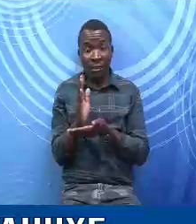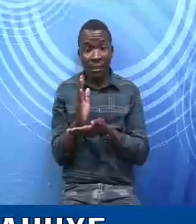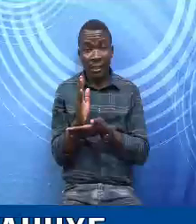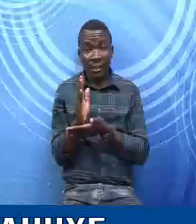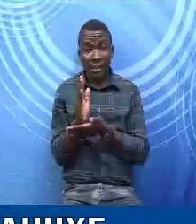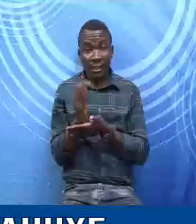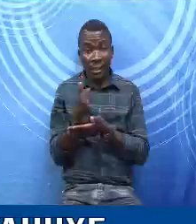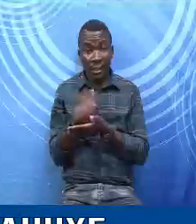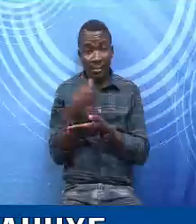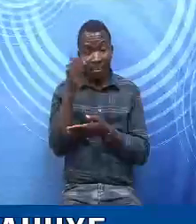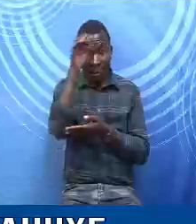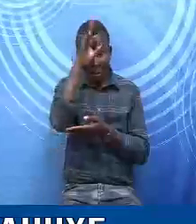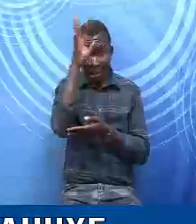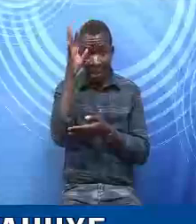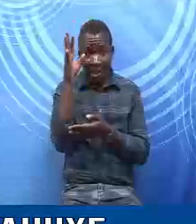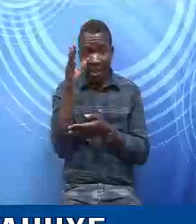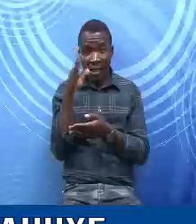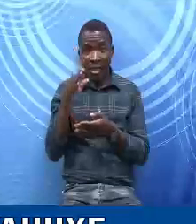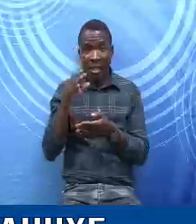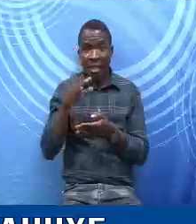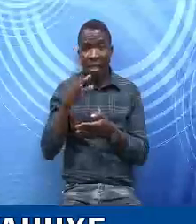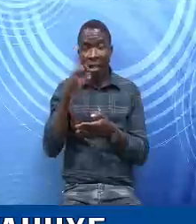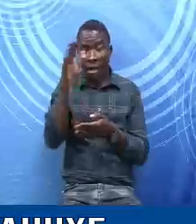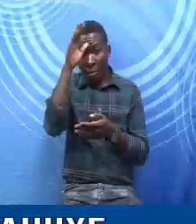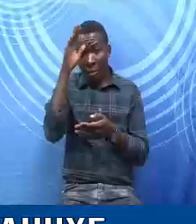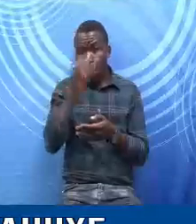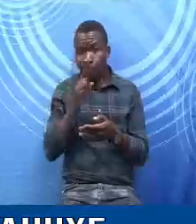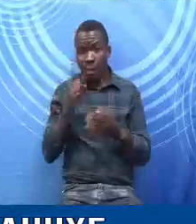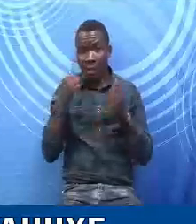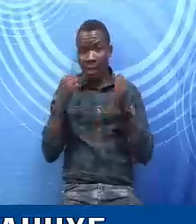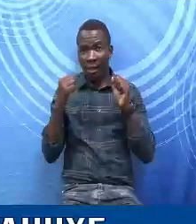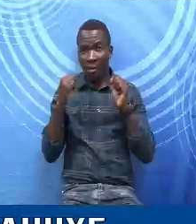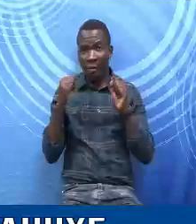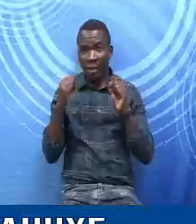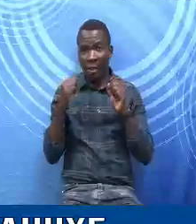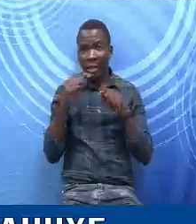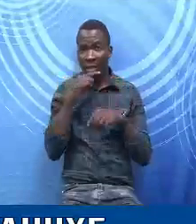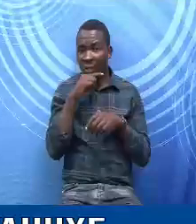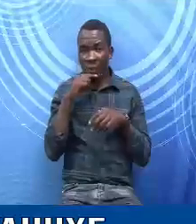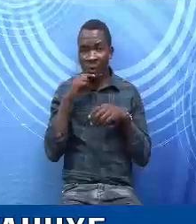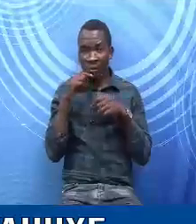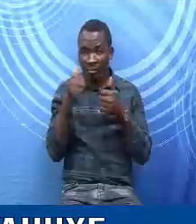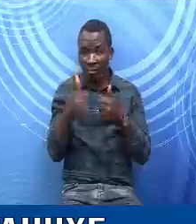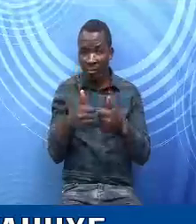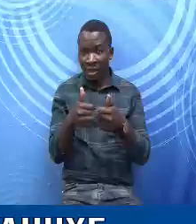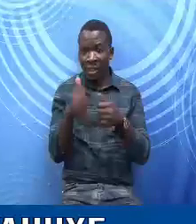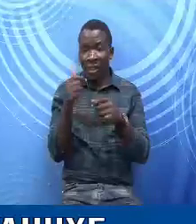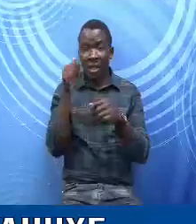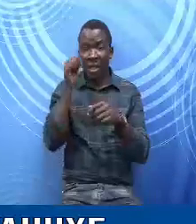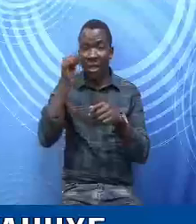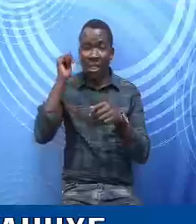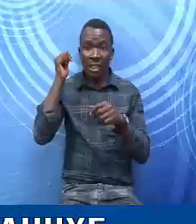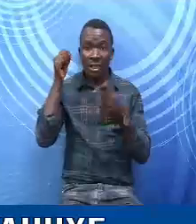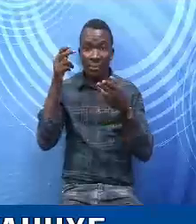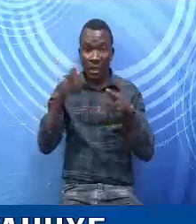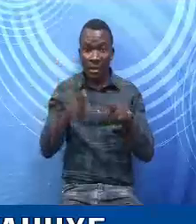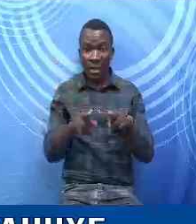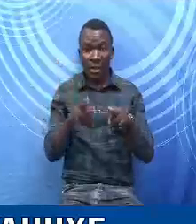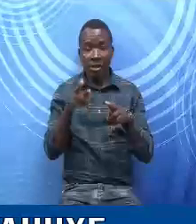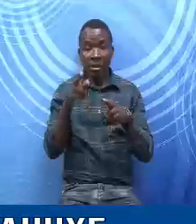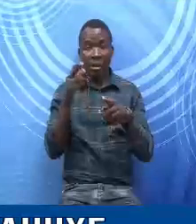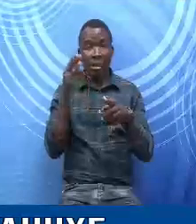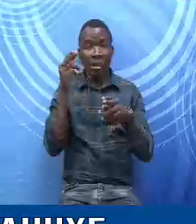byandenze ni umusaza rukomeye ni umusaza abanaga n'abasa n'abantu neza n'ejo mbese ibyamubayeho